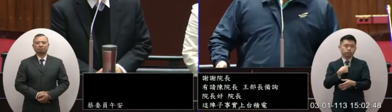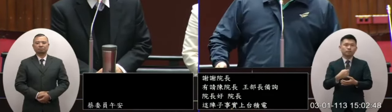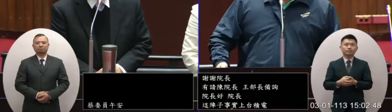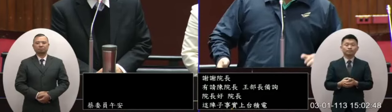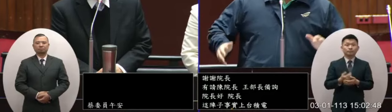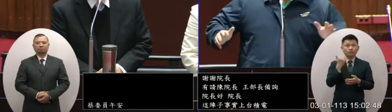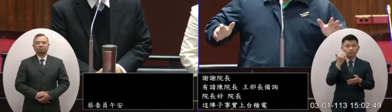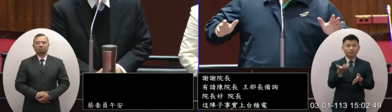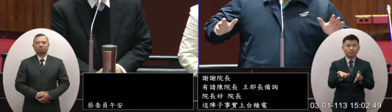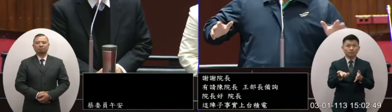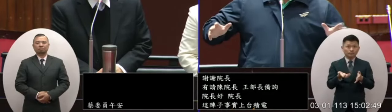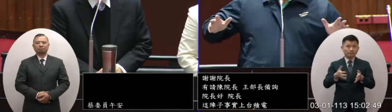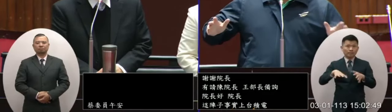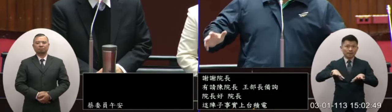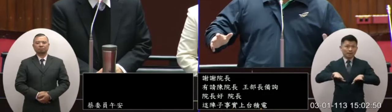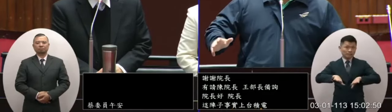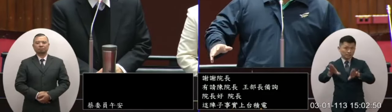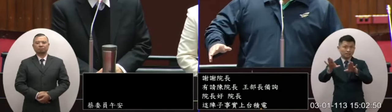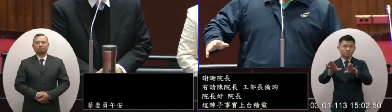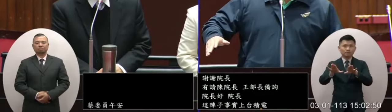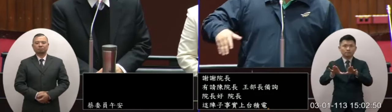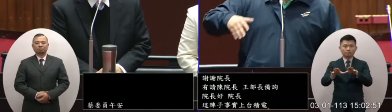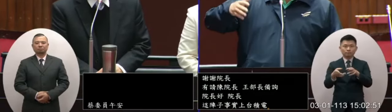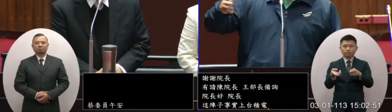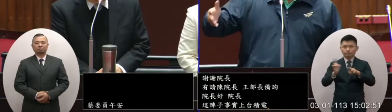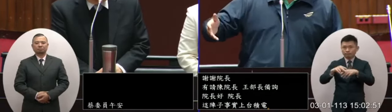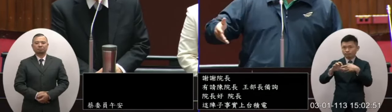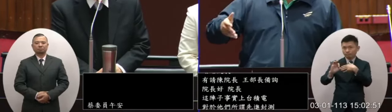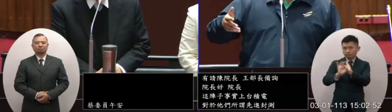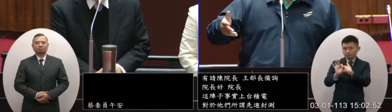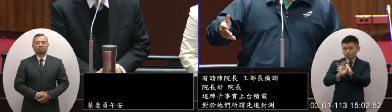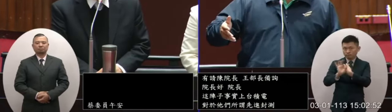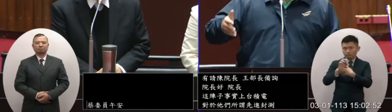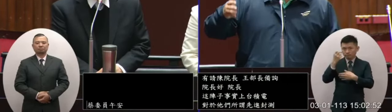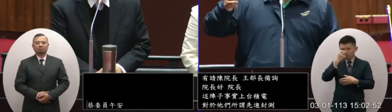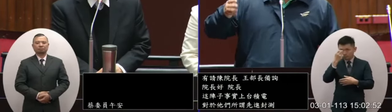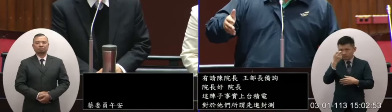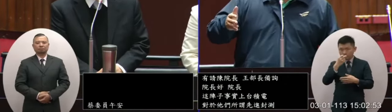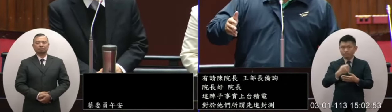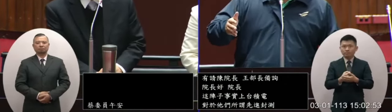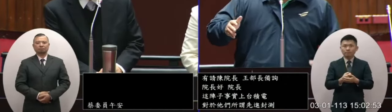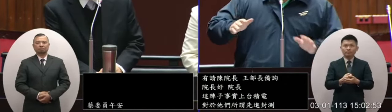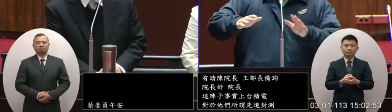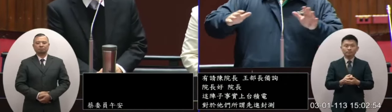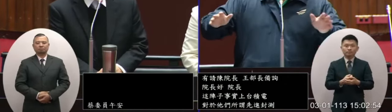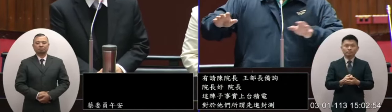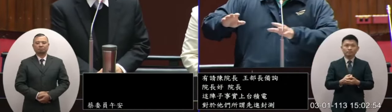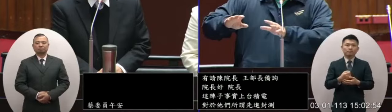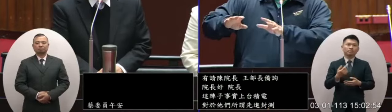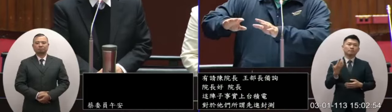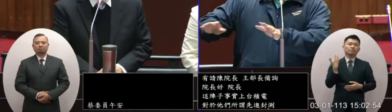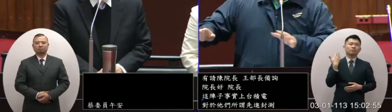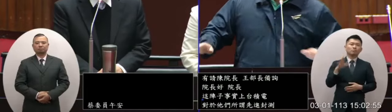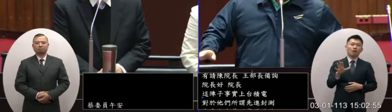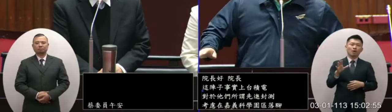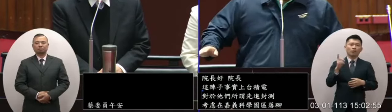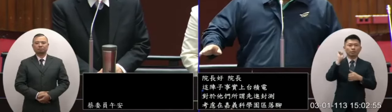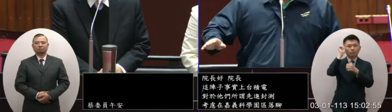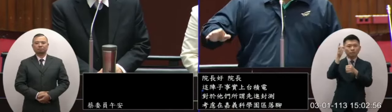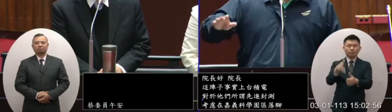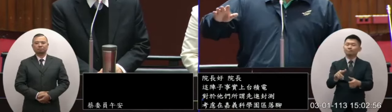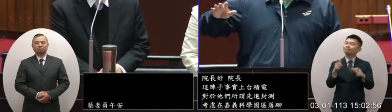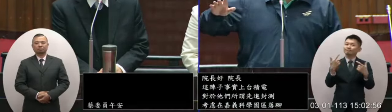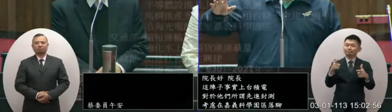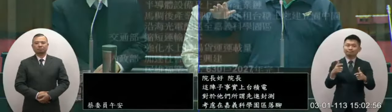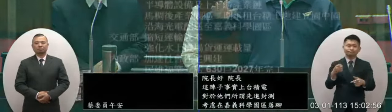进封测，大概是未来的台积电的趋势因为他们未来的封测不是单纯的像过去的传统封测，